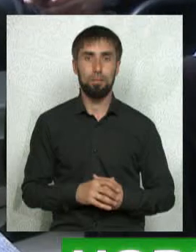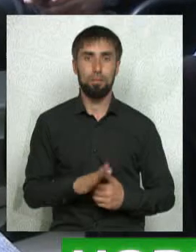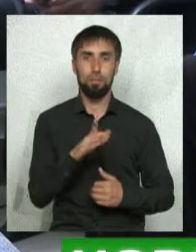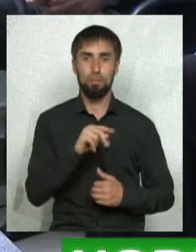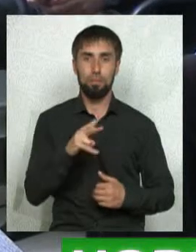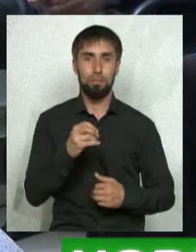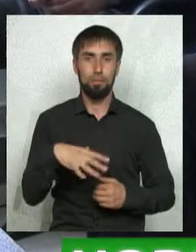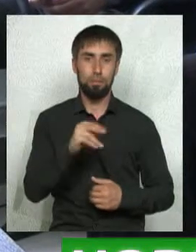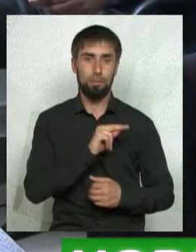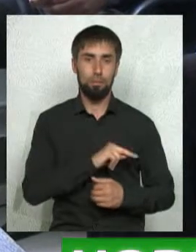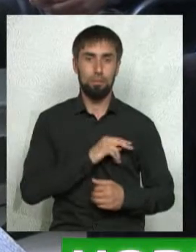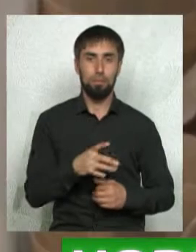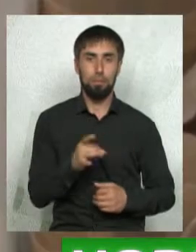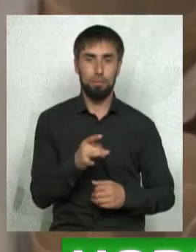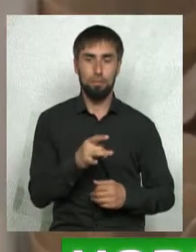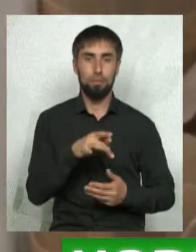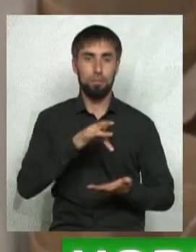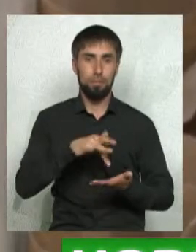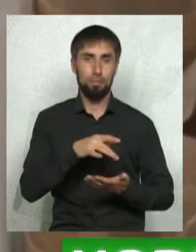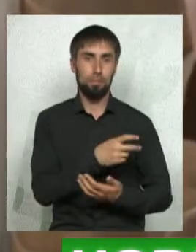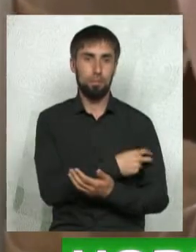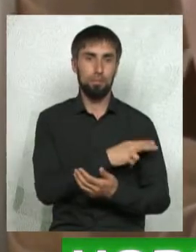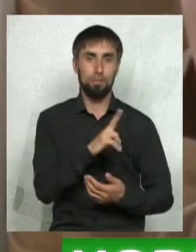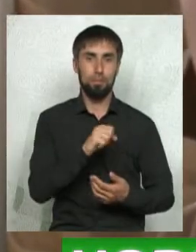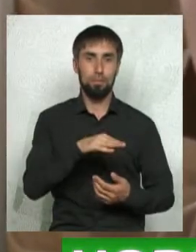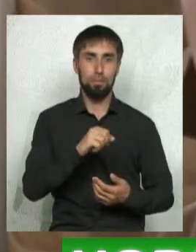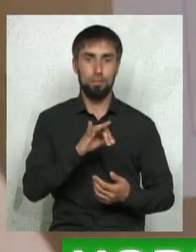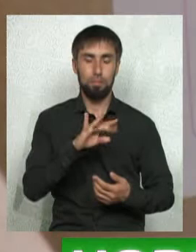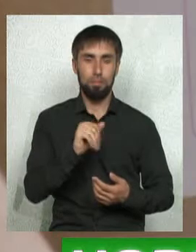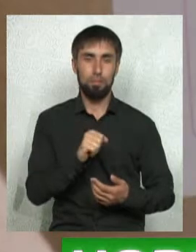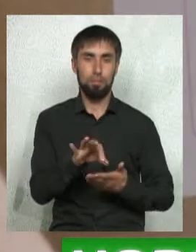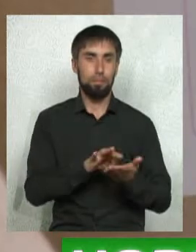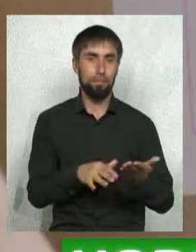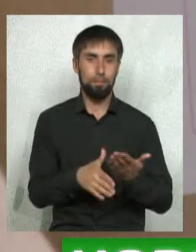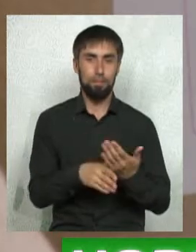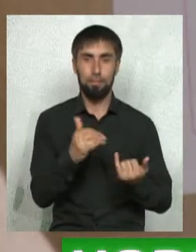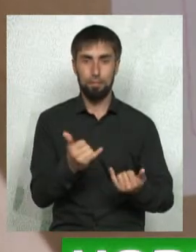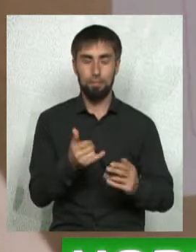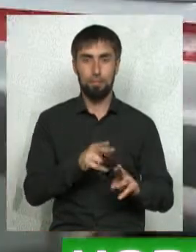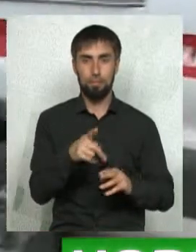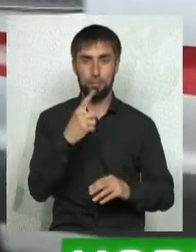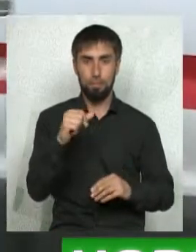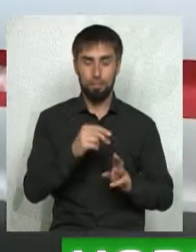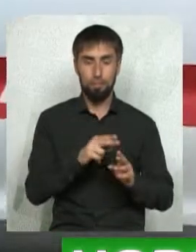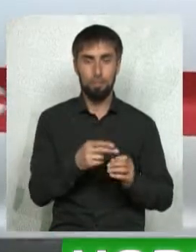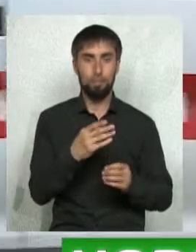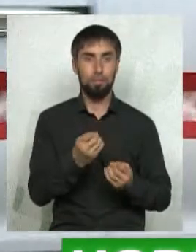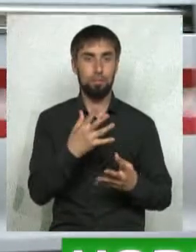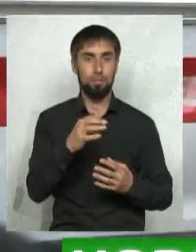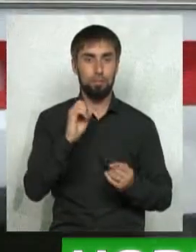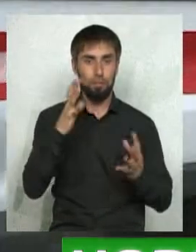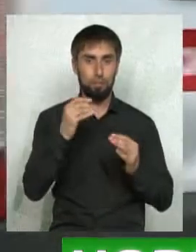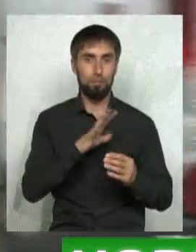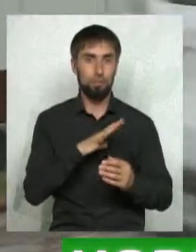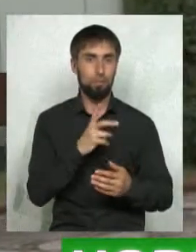В зале не все работники Республиканского центра медицины катастроф и скорой помощи. Ведь даже сейчас, в эти минуты, несколько карет скорой